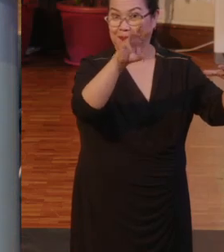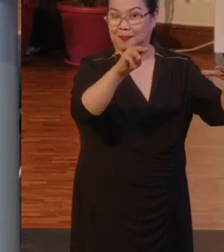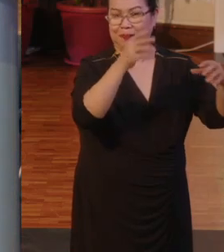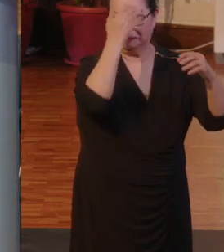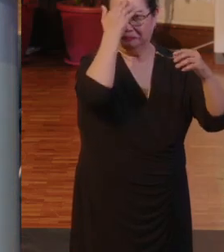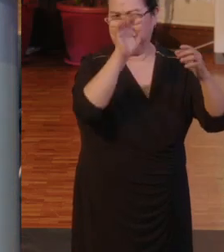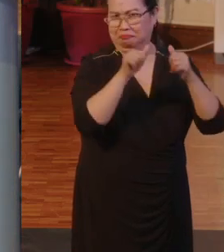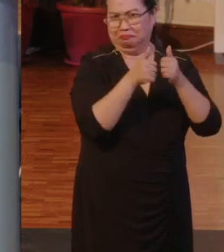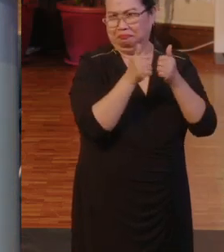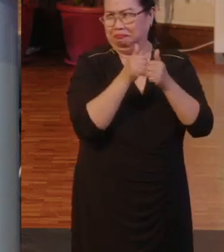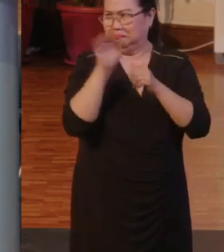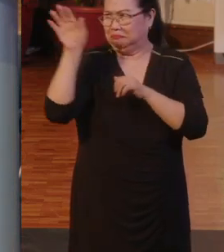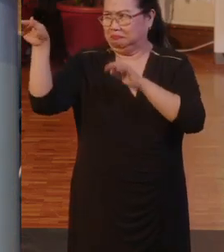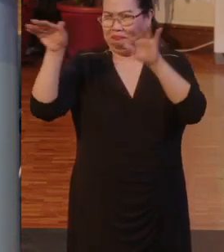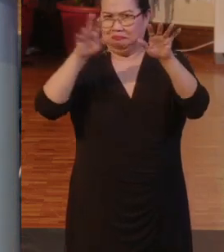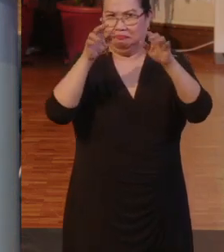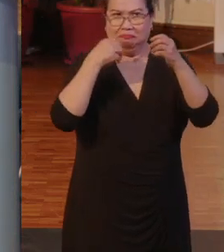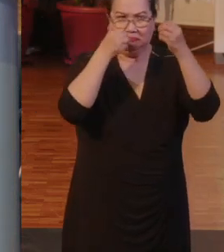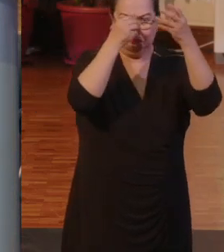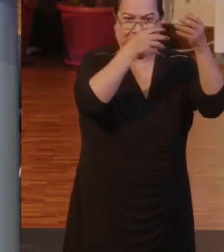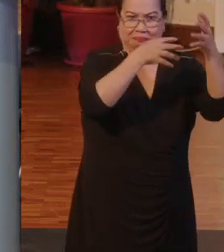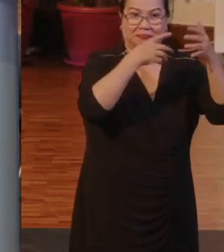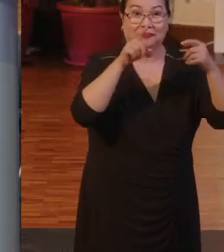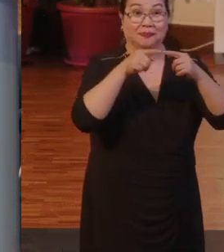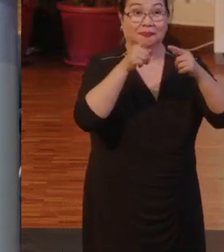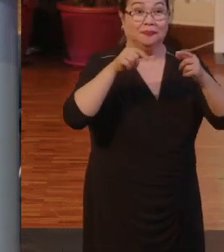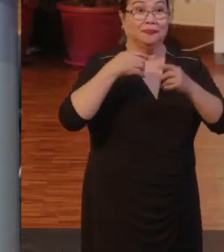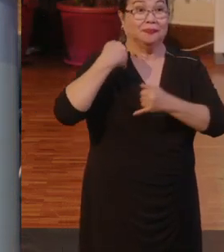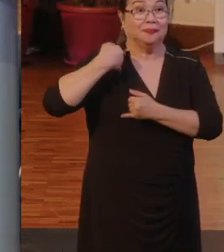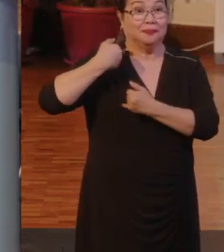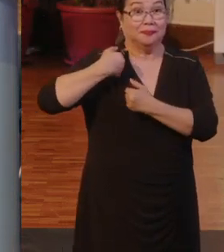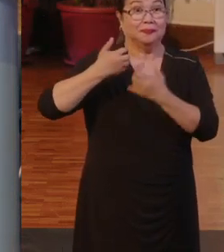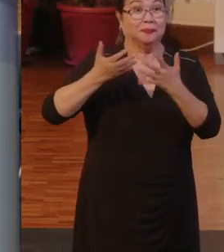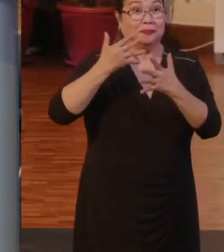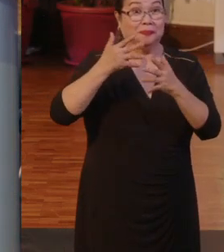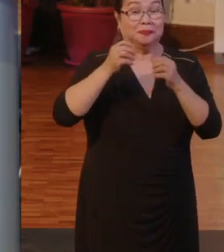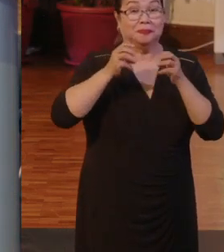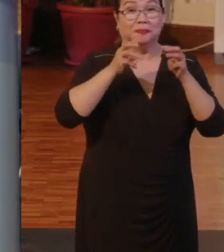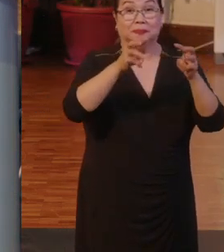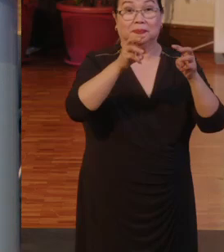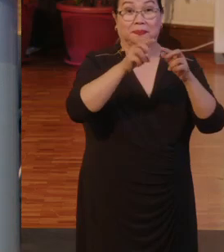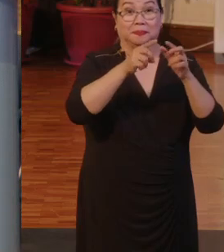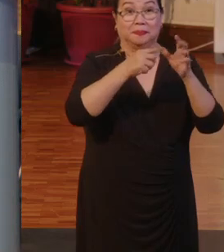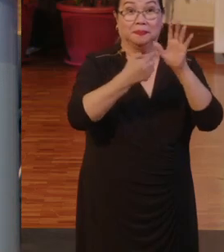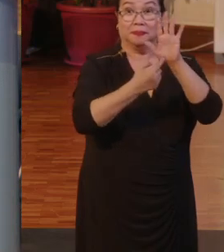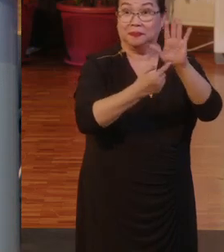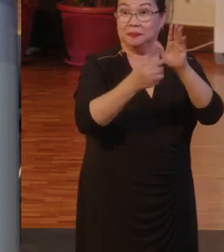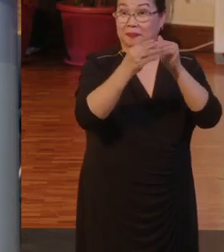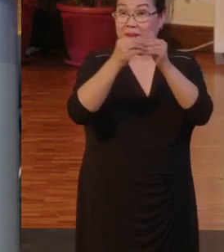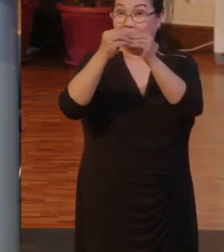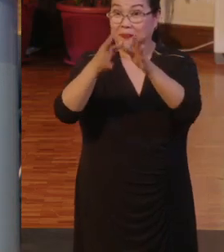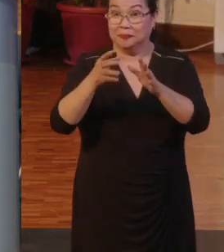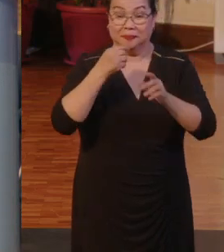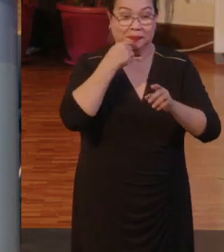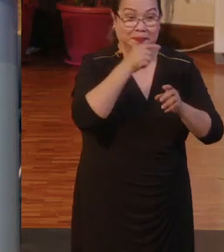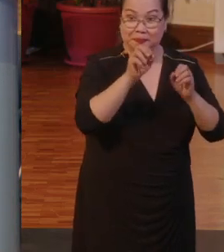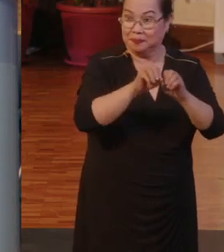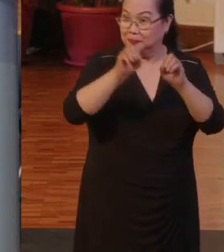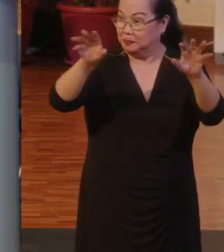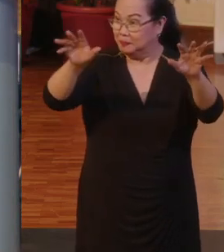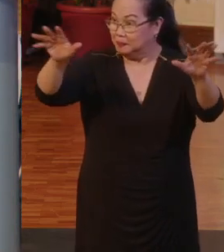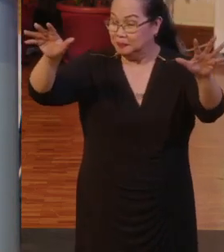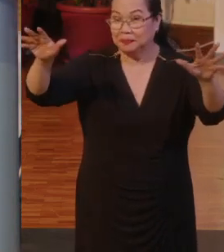kung paano nila narinig lahat ang sinabi ni Joshua. Maaring sa pamamagitan ng kanilang mga leader. Pero